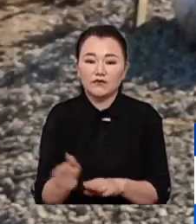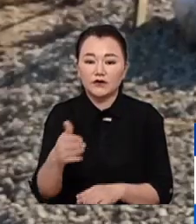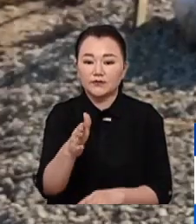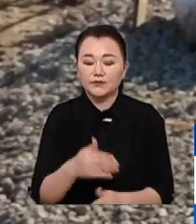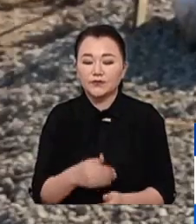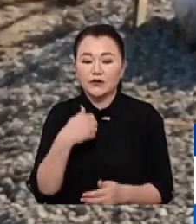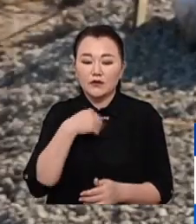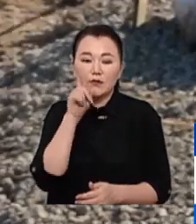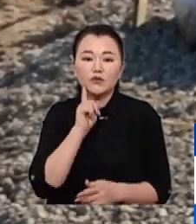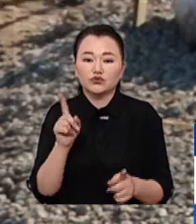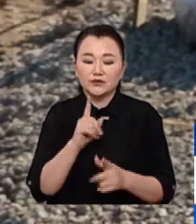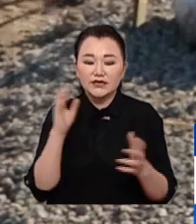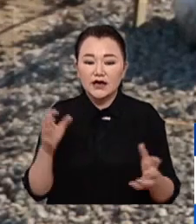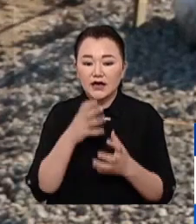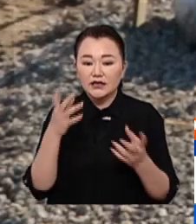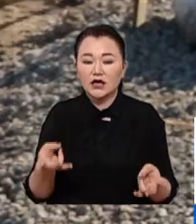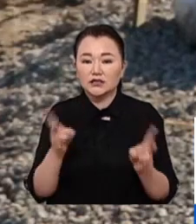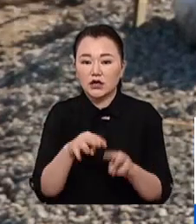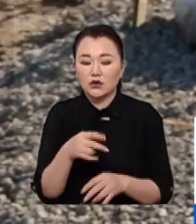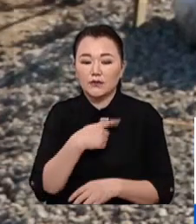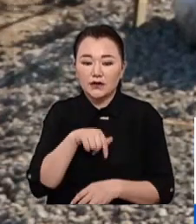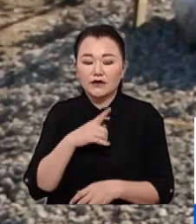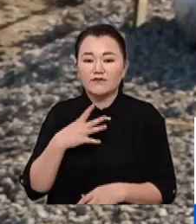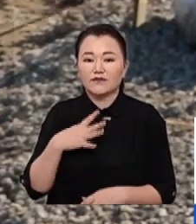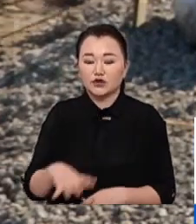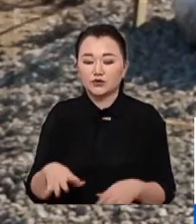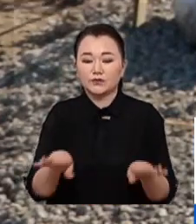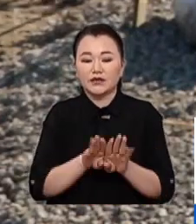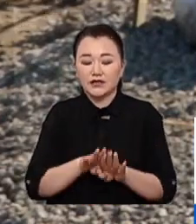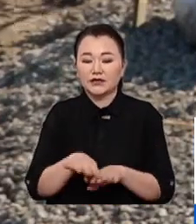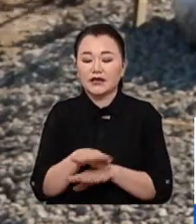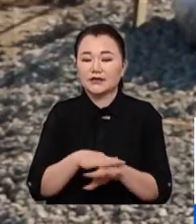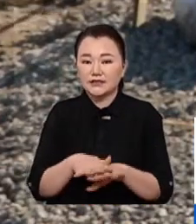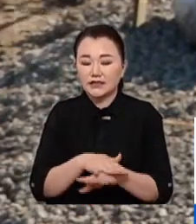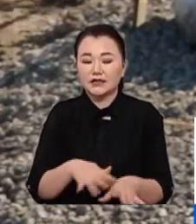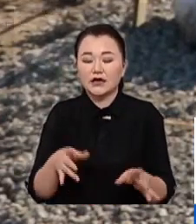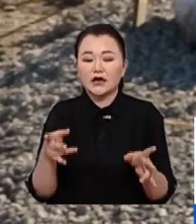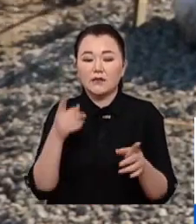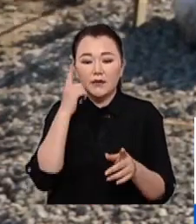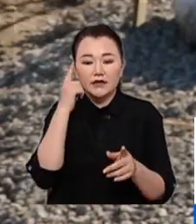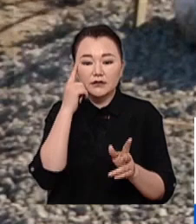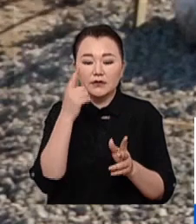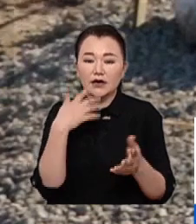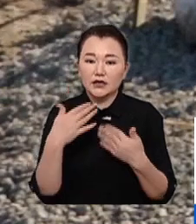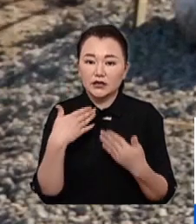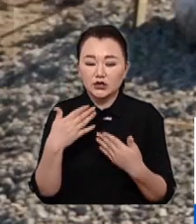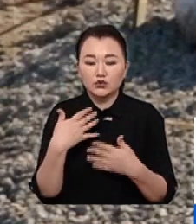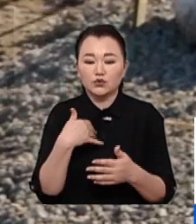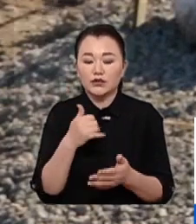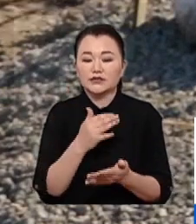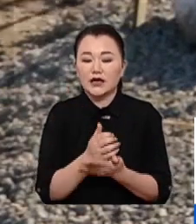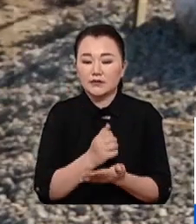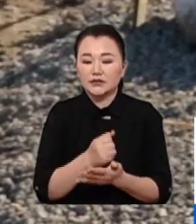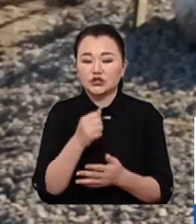Ну, пока мы, чтобы сохранить остальное, мы вынуждены перекрыть. Население отнеслось с пониманием, потому что у нас запасной в